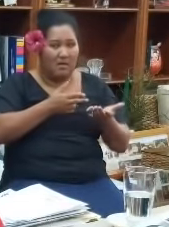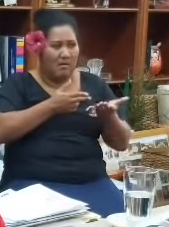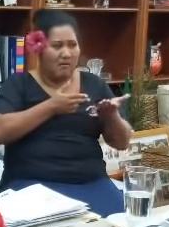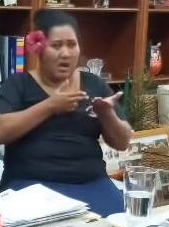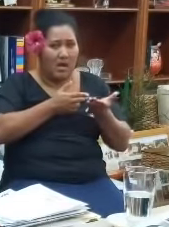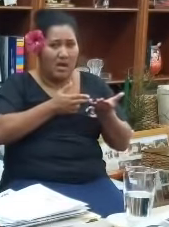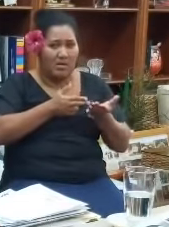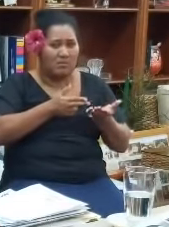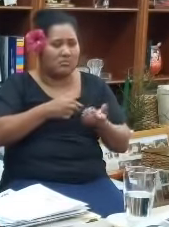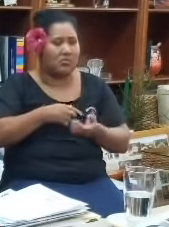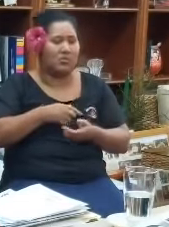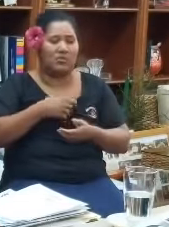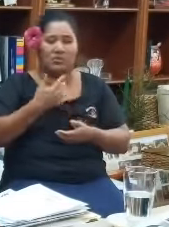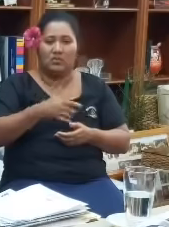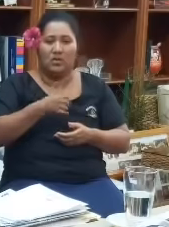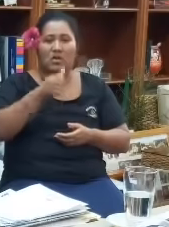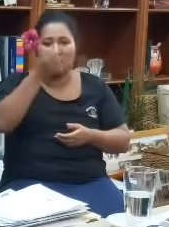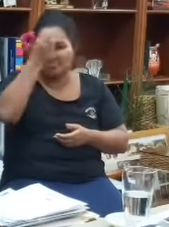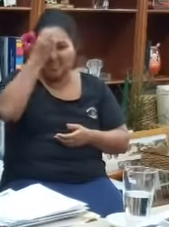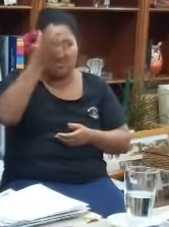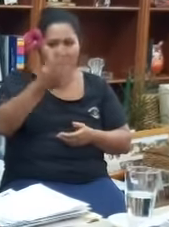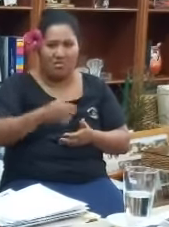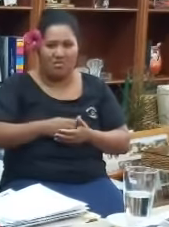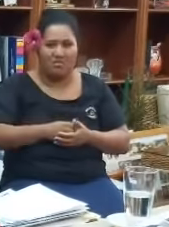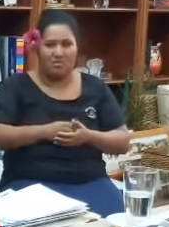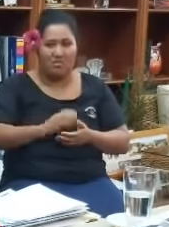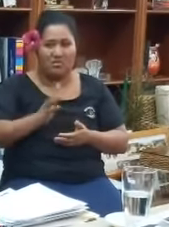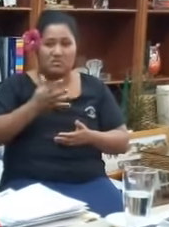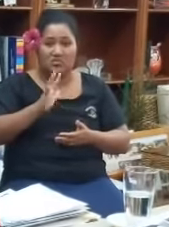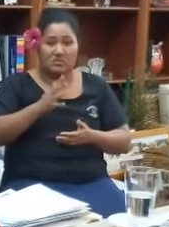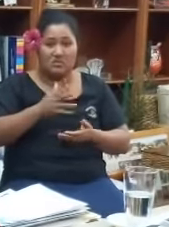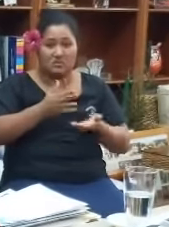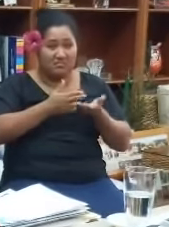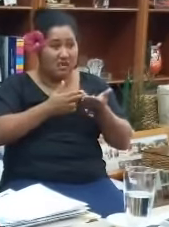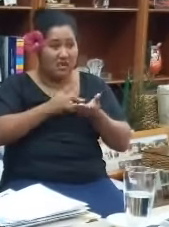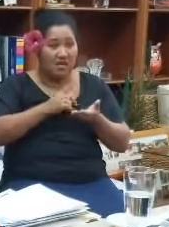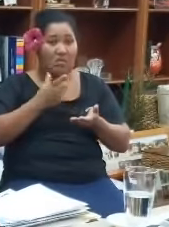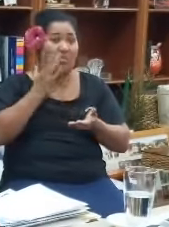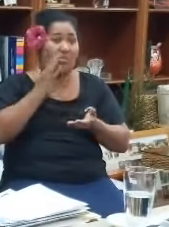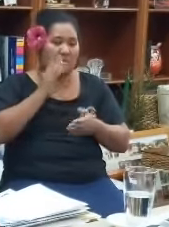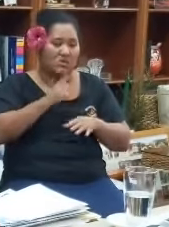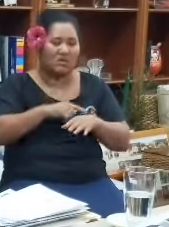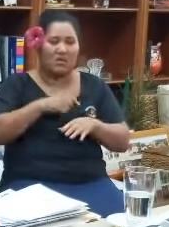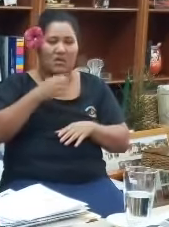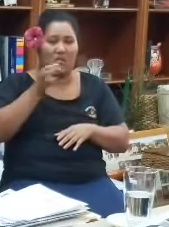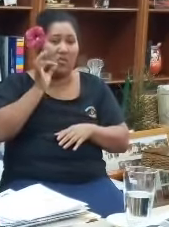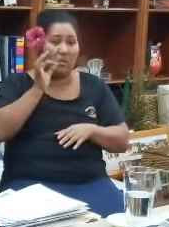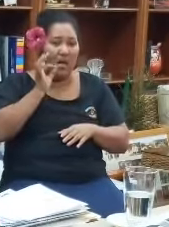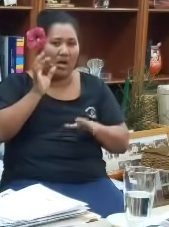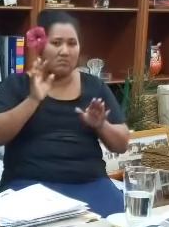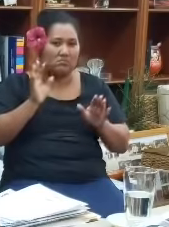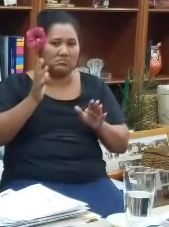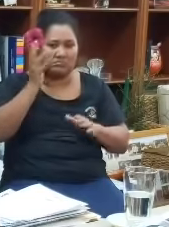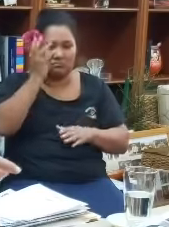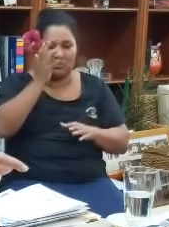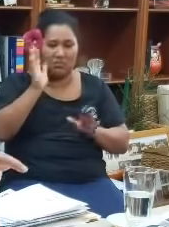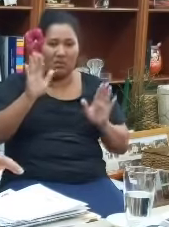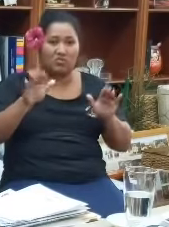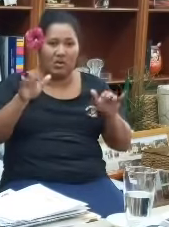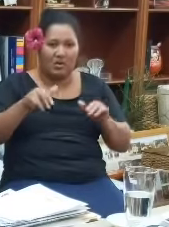ala e mo kwa o ngai maruar o tele foi la mo fale ava